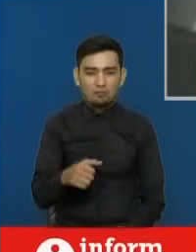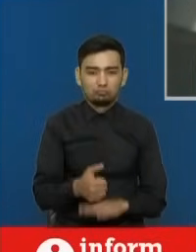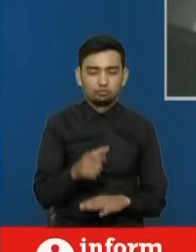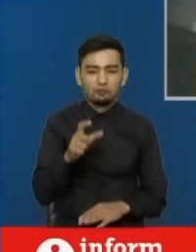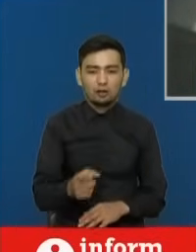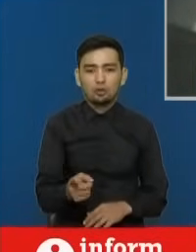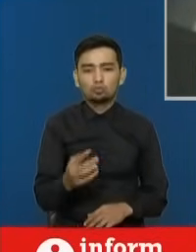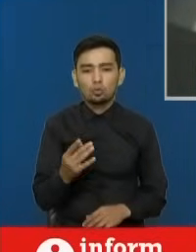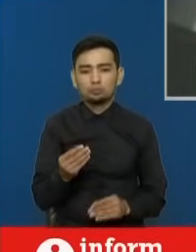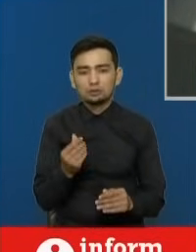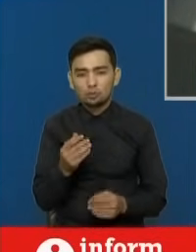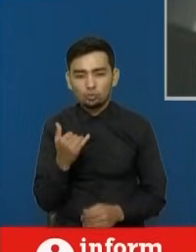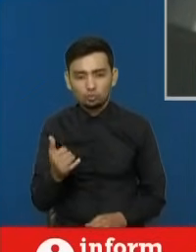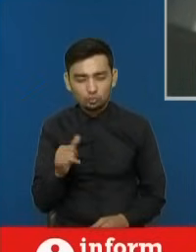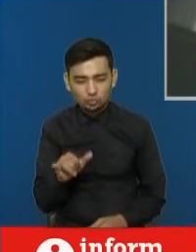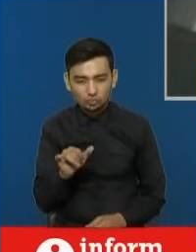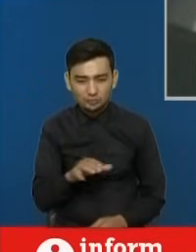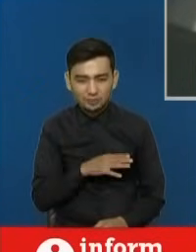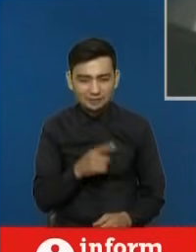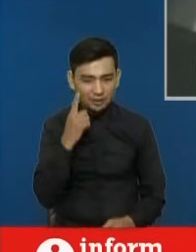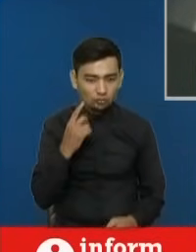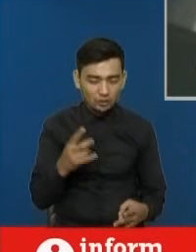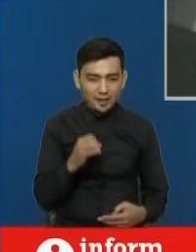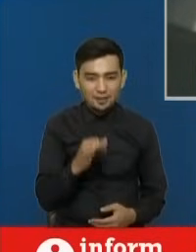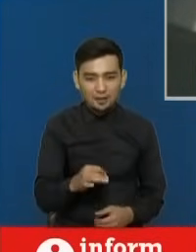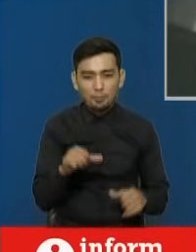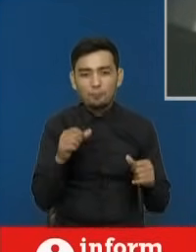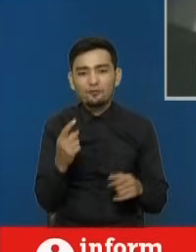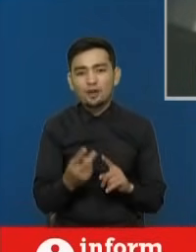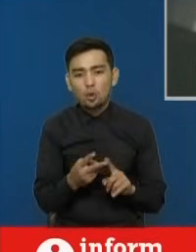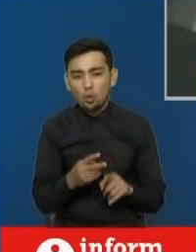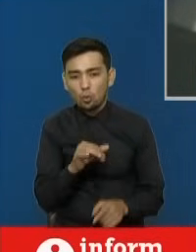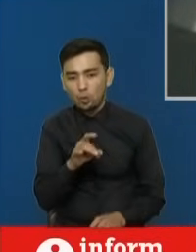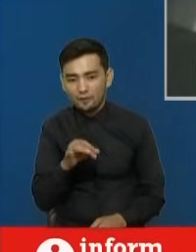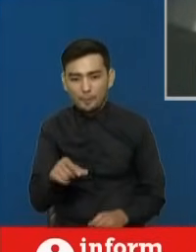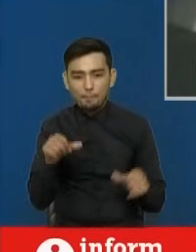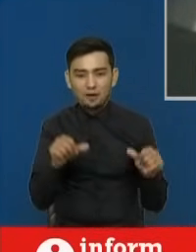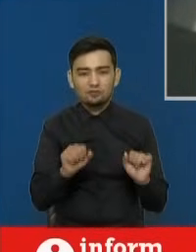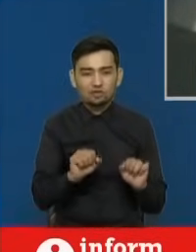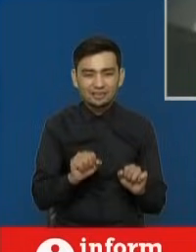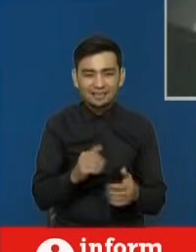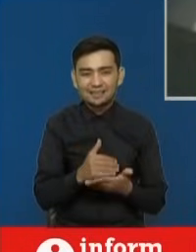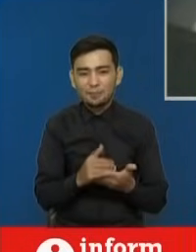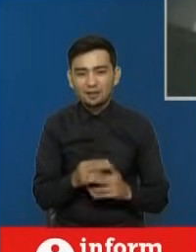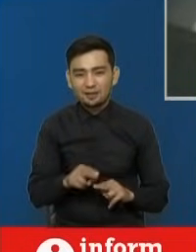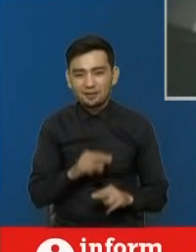А второй уровень – это уровень правоохранительной системы, которые на основании этих данных